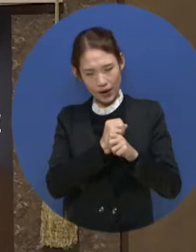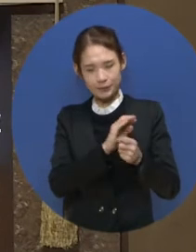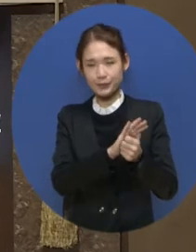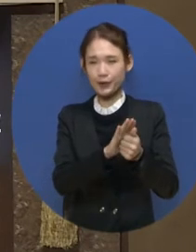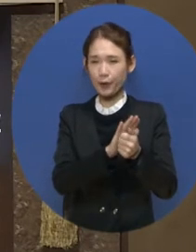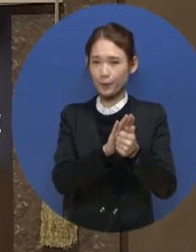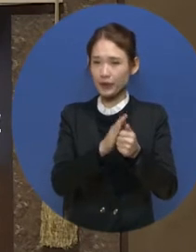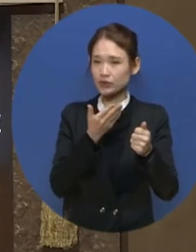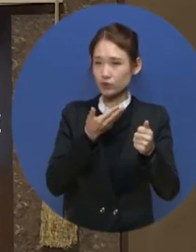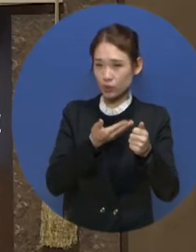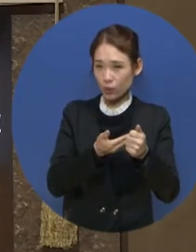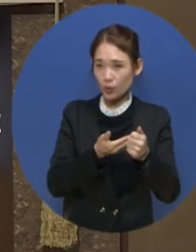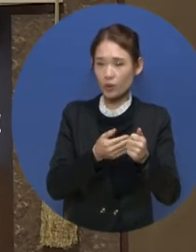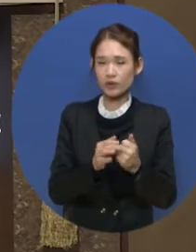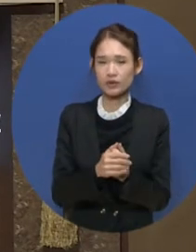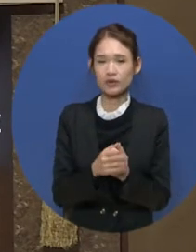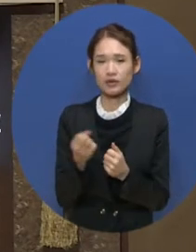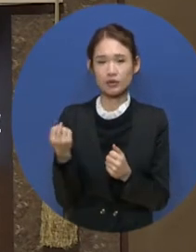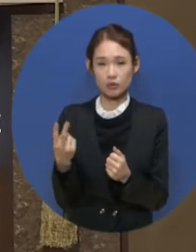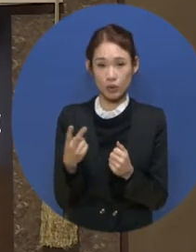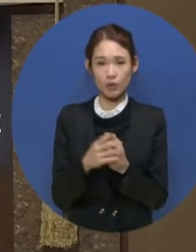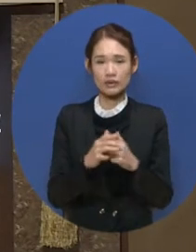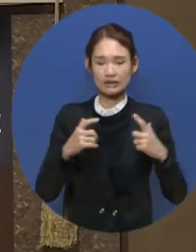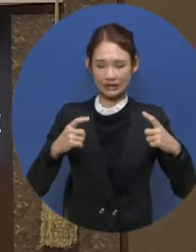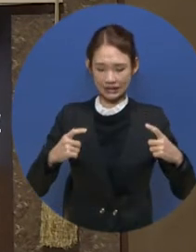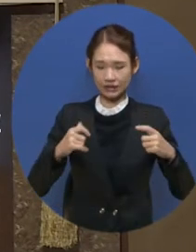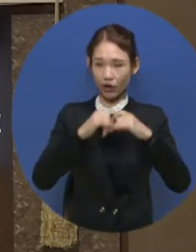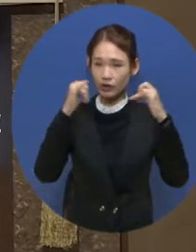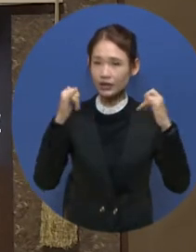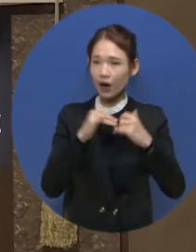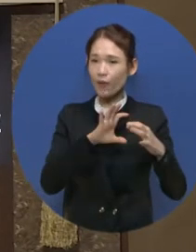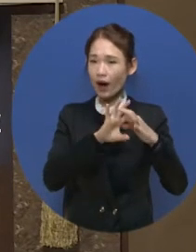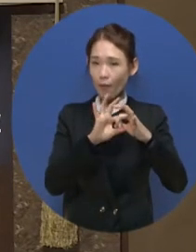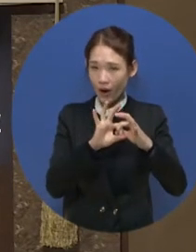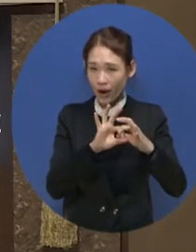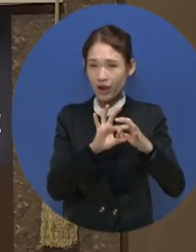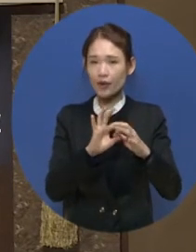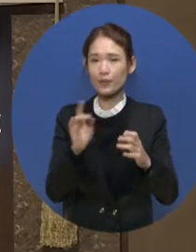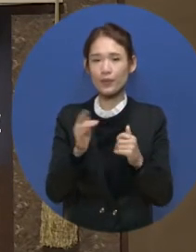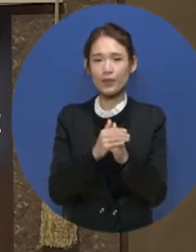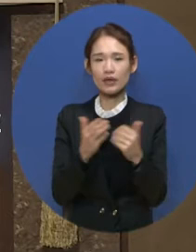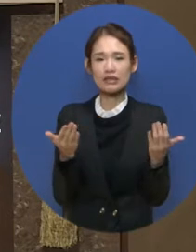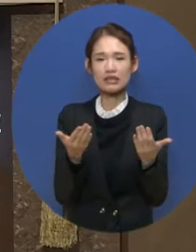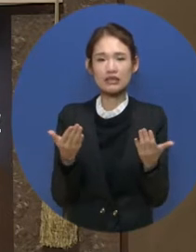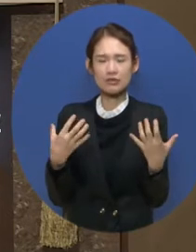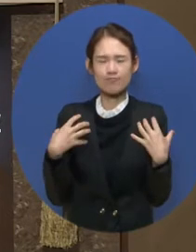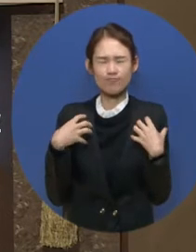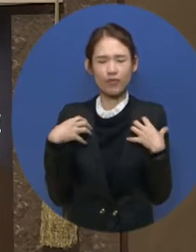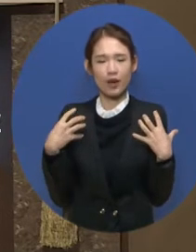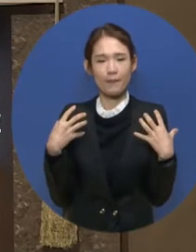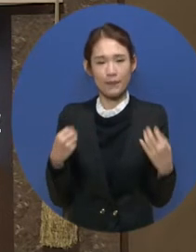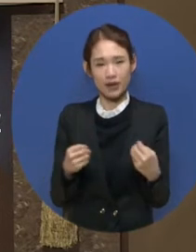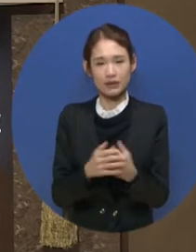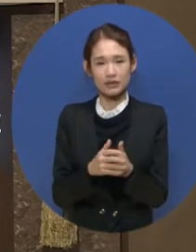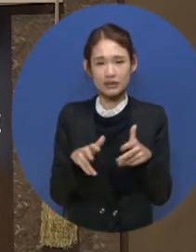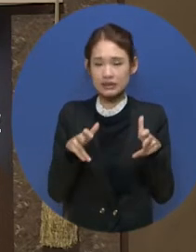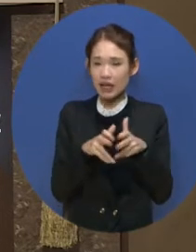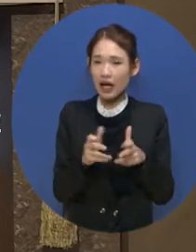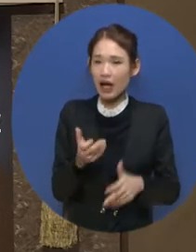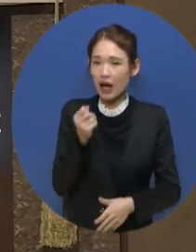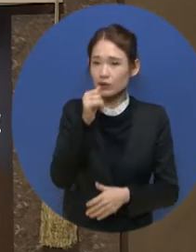제공하기도 하고 또 이제 지역사회 와 관련된 그런 또 일들을 좀 많이 합니다 장애를 갖고 있는